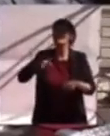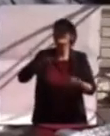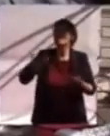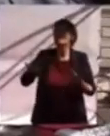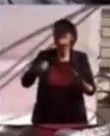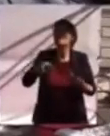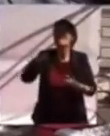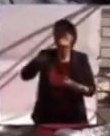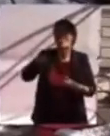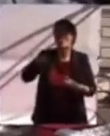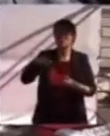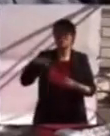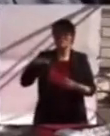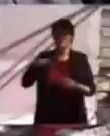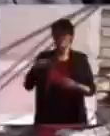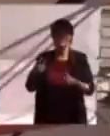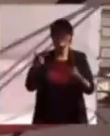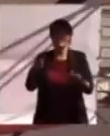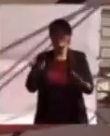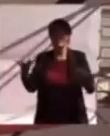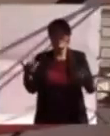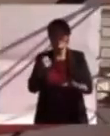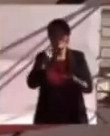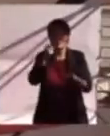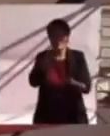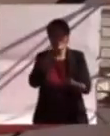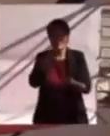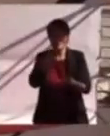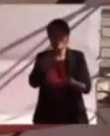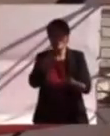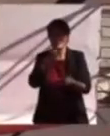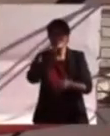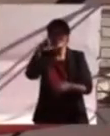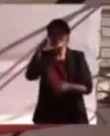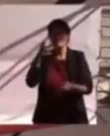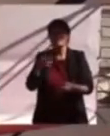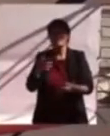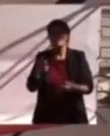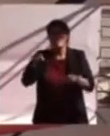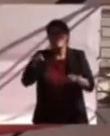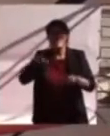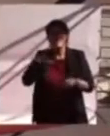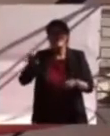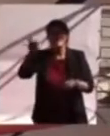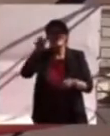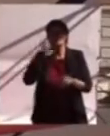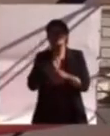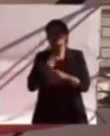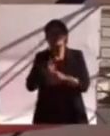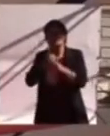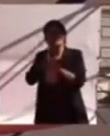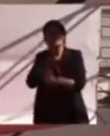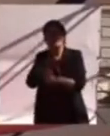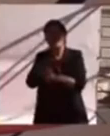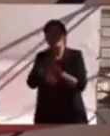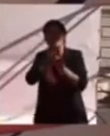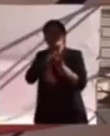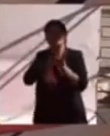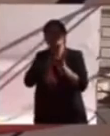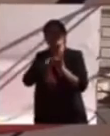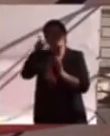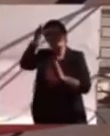rispondano alle indicazioni che vengono da roma perché se no altrimenti speranza guida la macchina la porta in una direzione